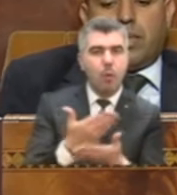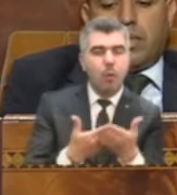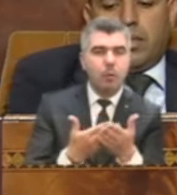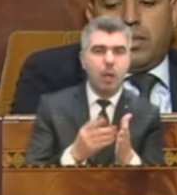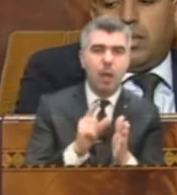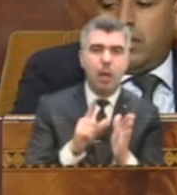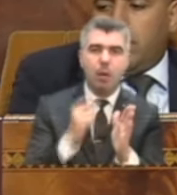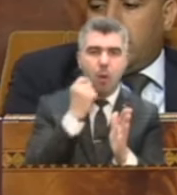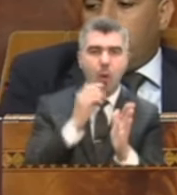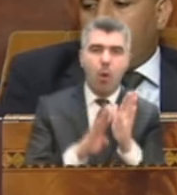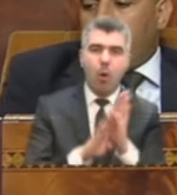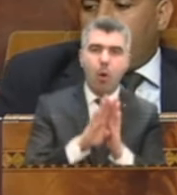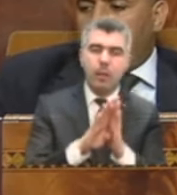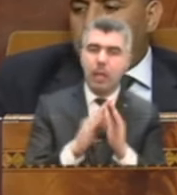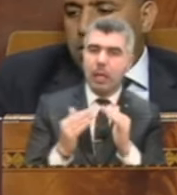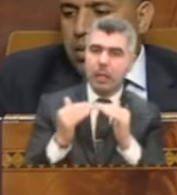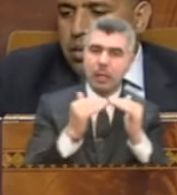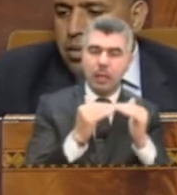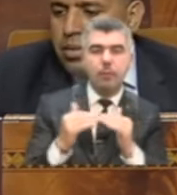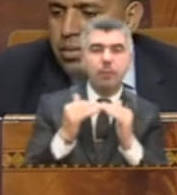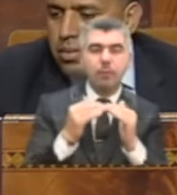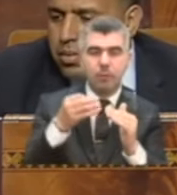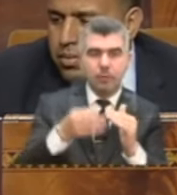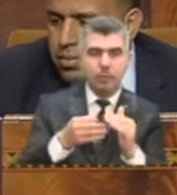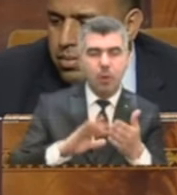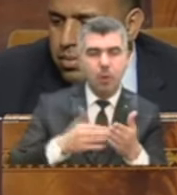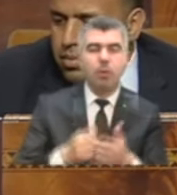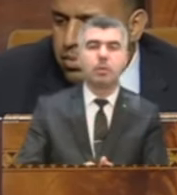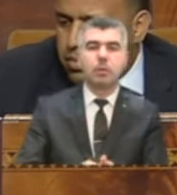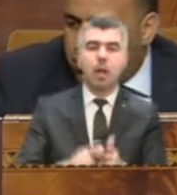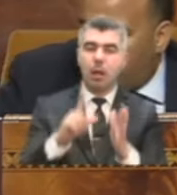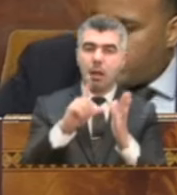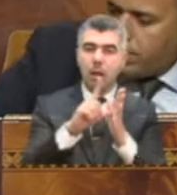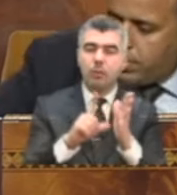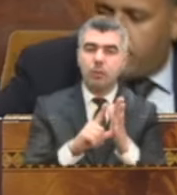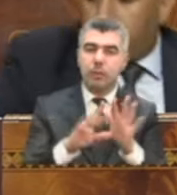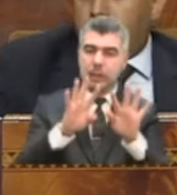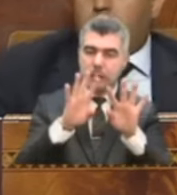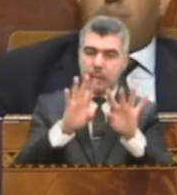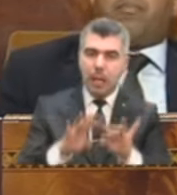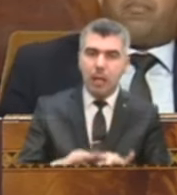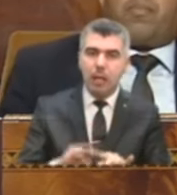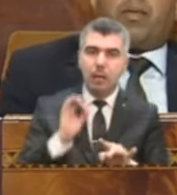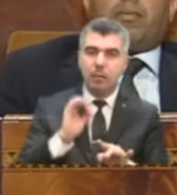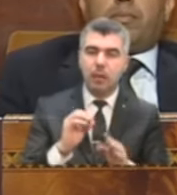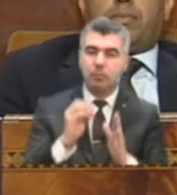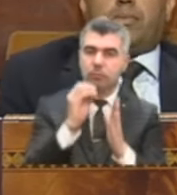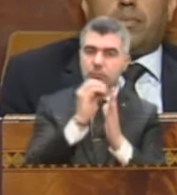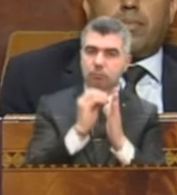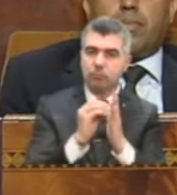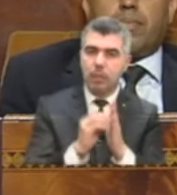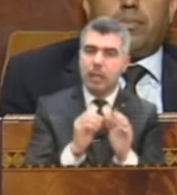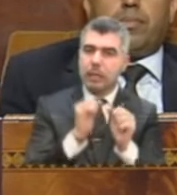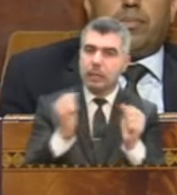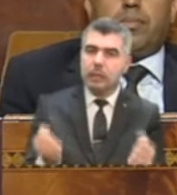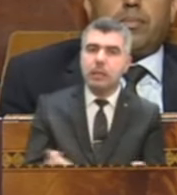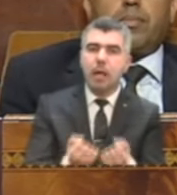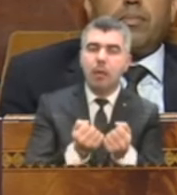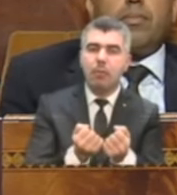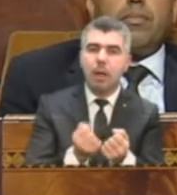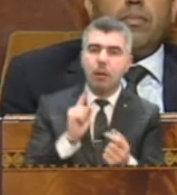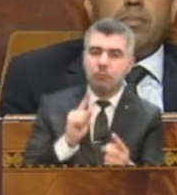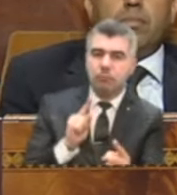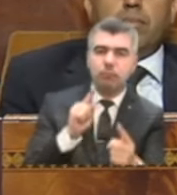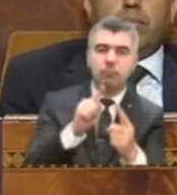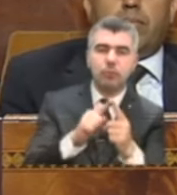وحقوقية، انسجاما مع ما أكد عليه تقرير اللجنة الخاصة بالنموذج التنموي الجديد الحريص على استهداف